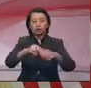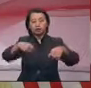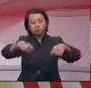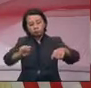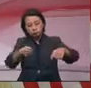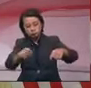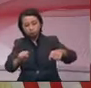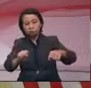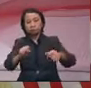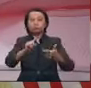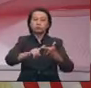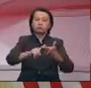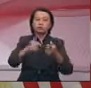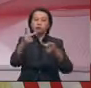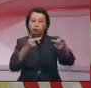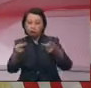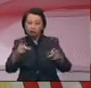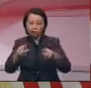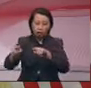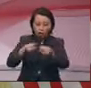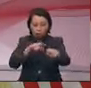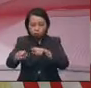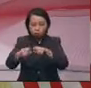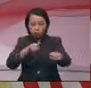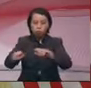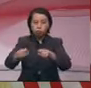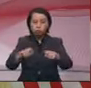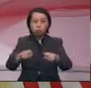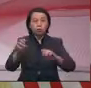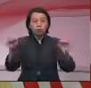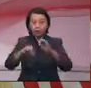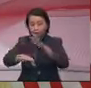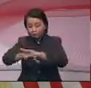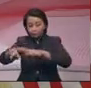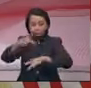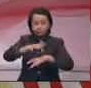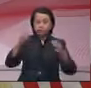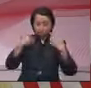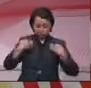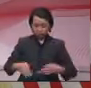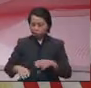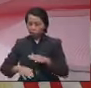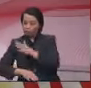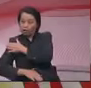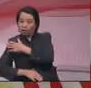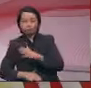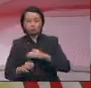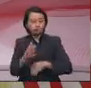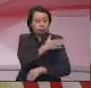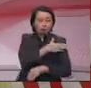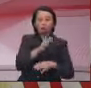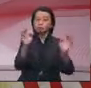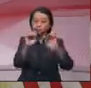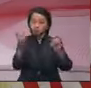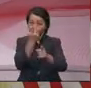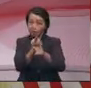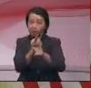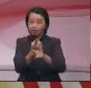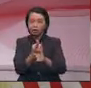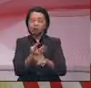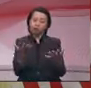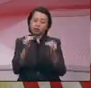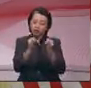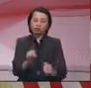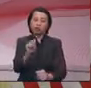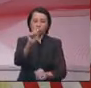motosikal, kereta, motokar tidak ada sentuhan fizikal pun, masing-masing bersendirian. Begitu